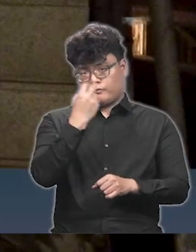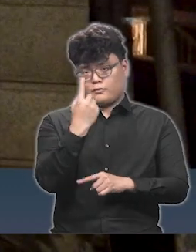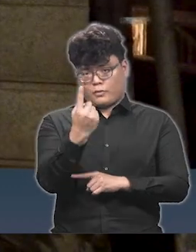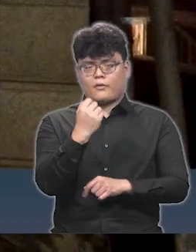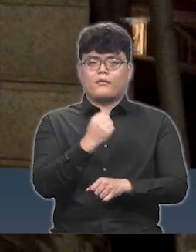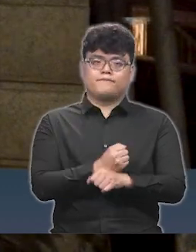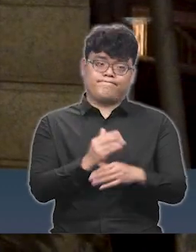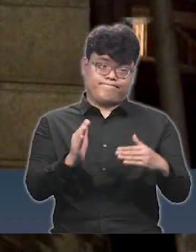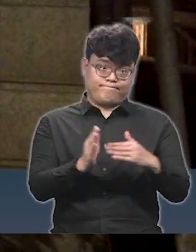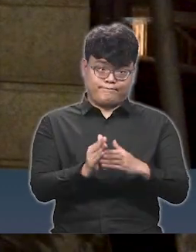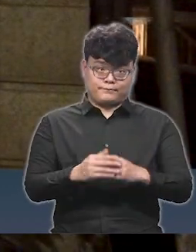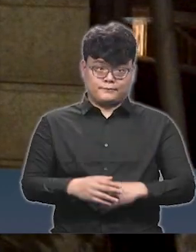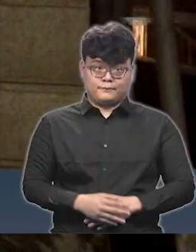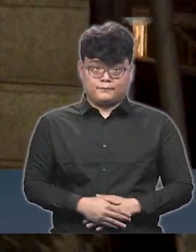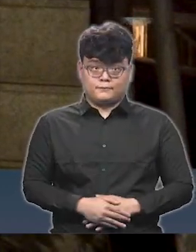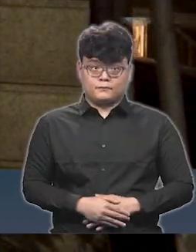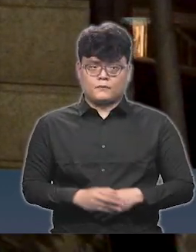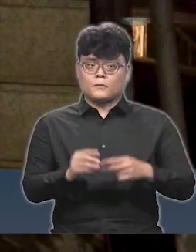주변을